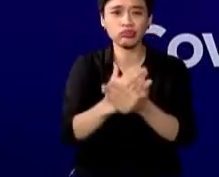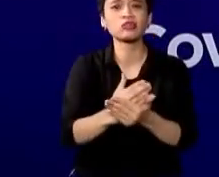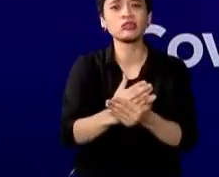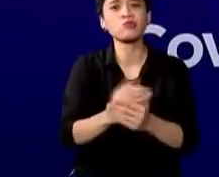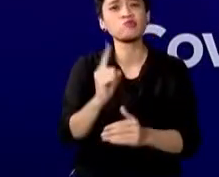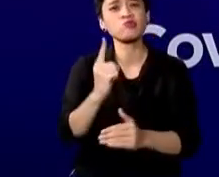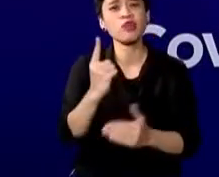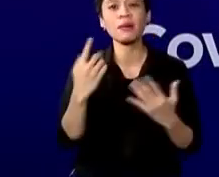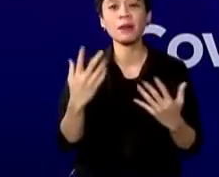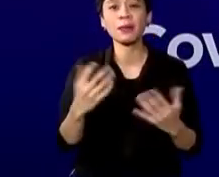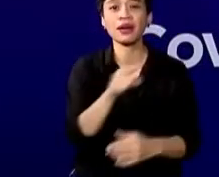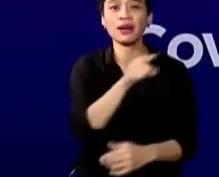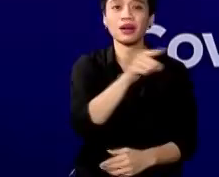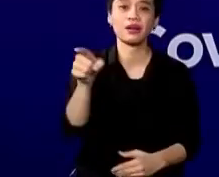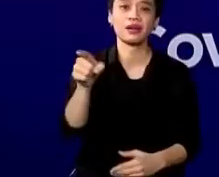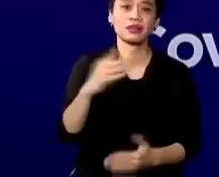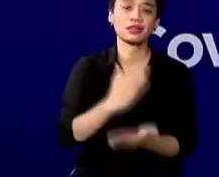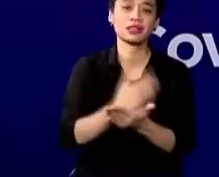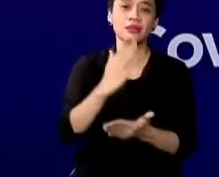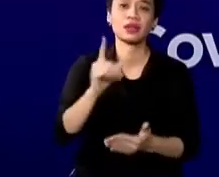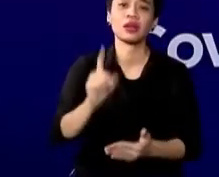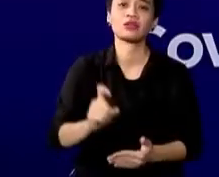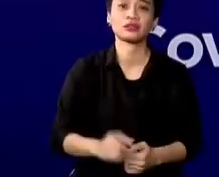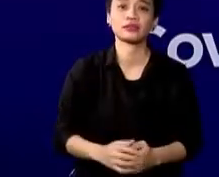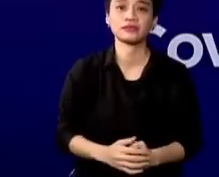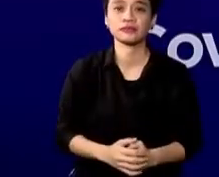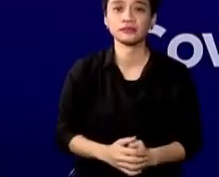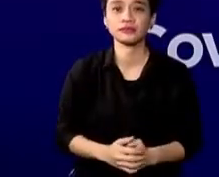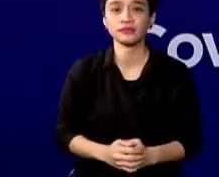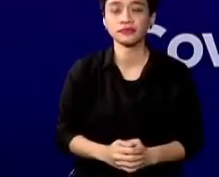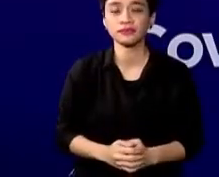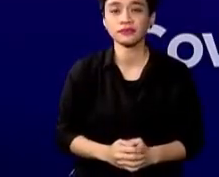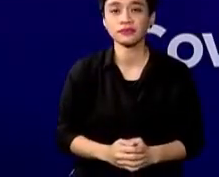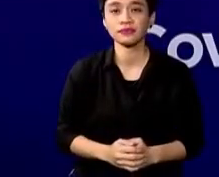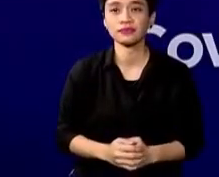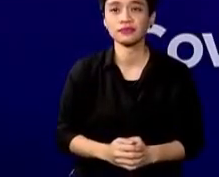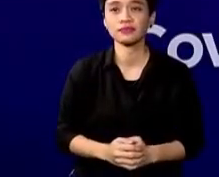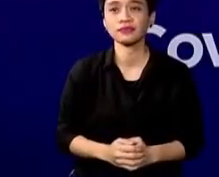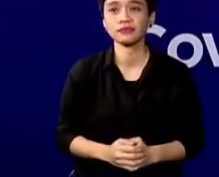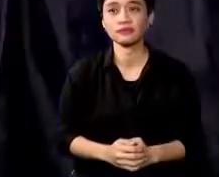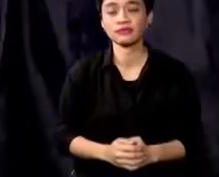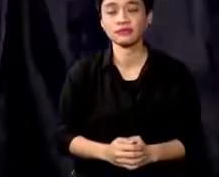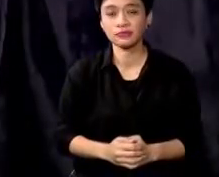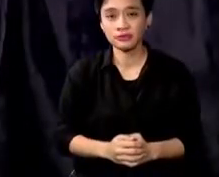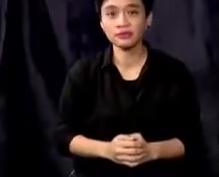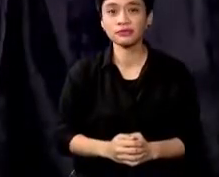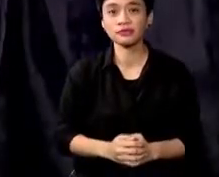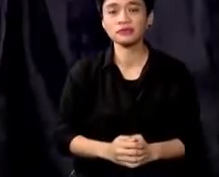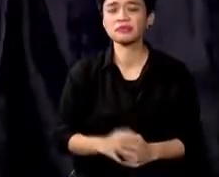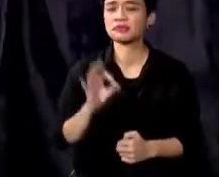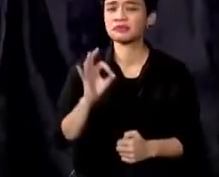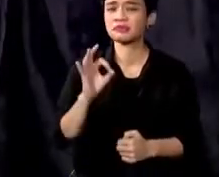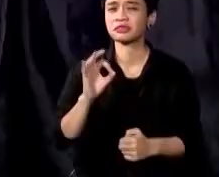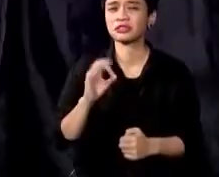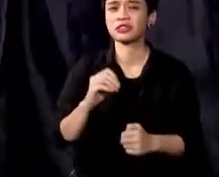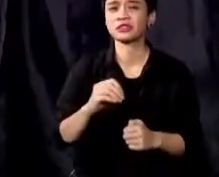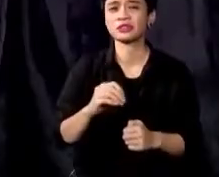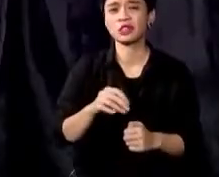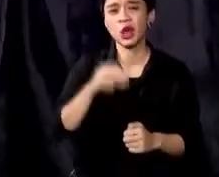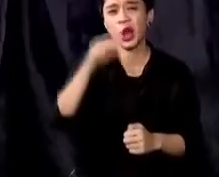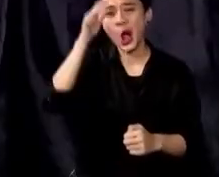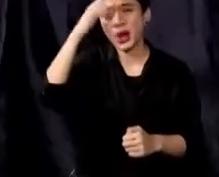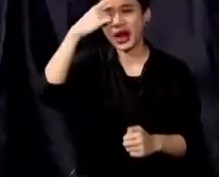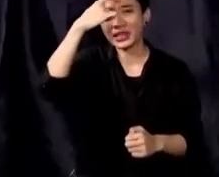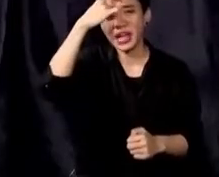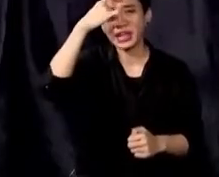baik demikian mungkin yang bisa saya sampaikan iya kalau tadi betul sekali kata drter Alex jadi jumlah pasien bertambah berarti